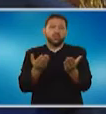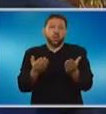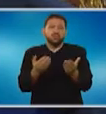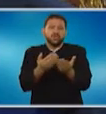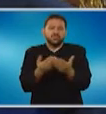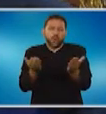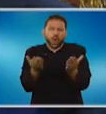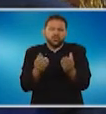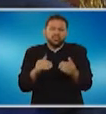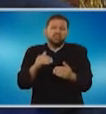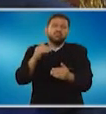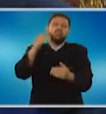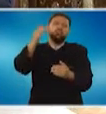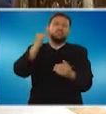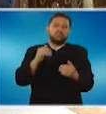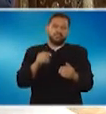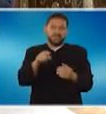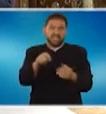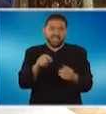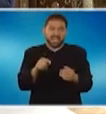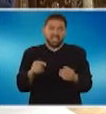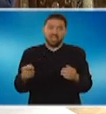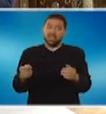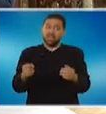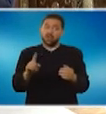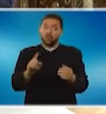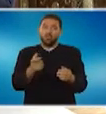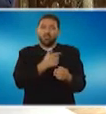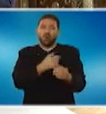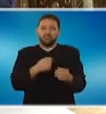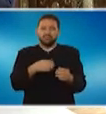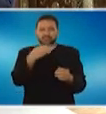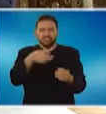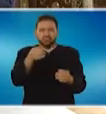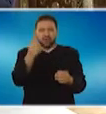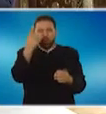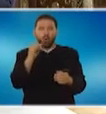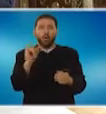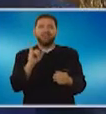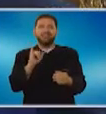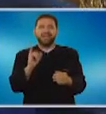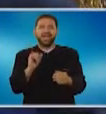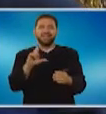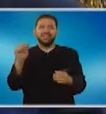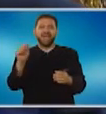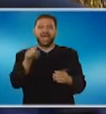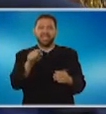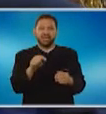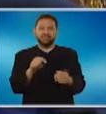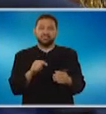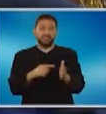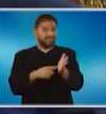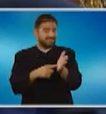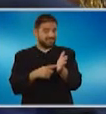citit foarte mult. Ei înșiși însă nu pot să articuleze o idee. Ceea ce, uite,